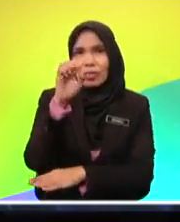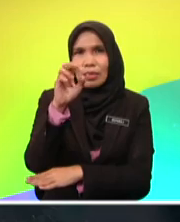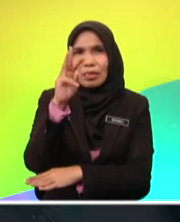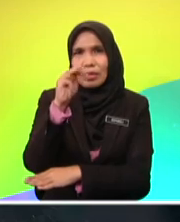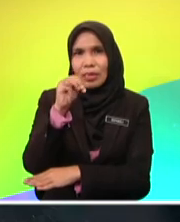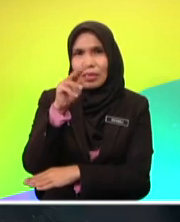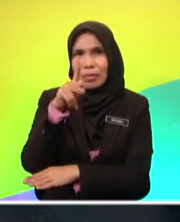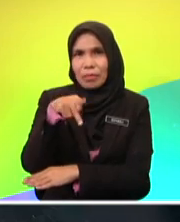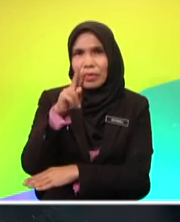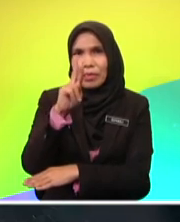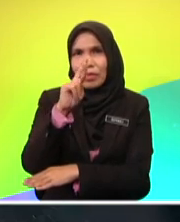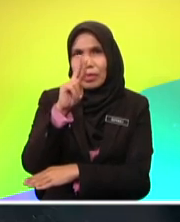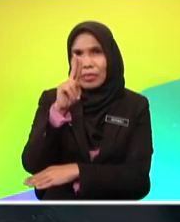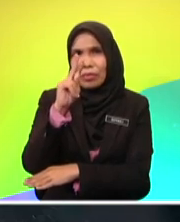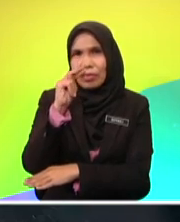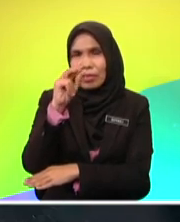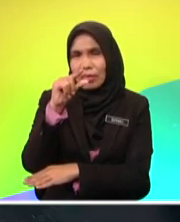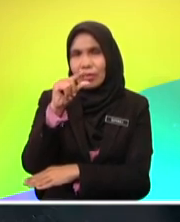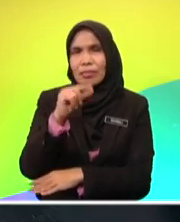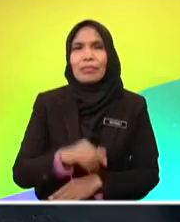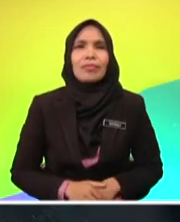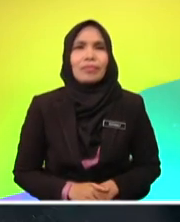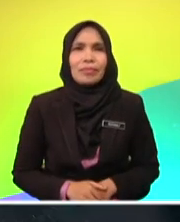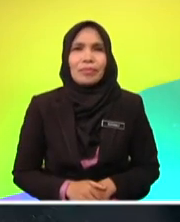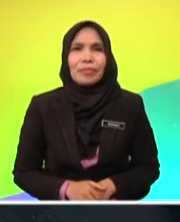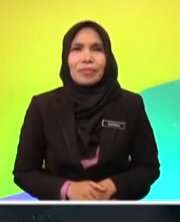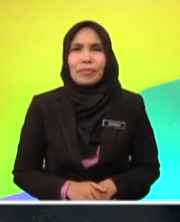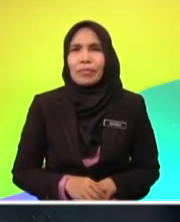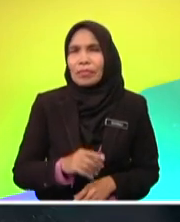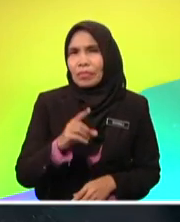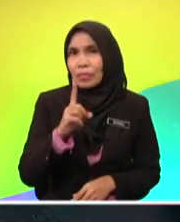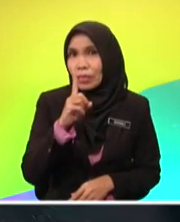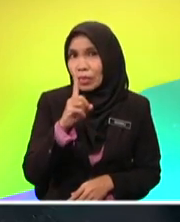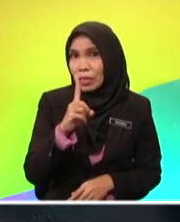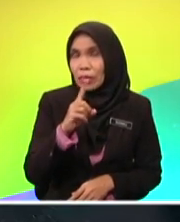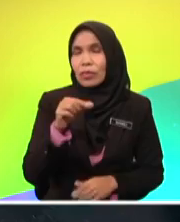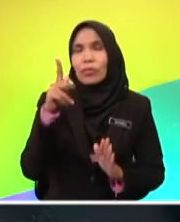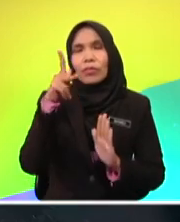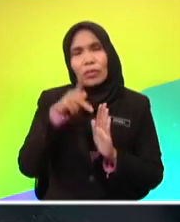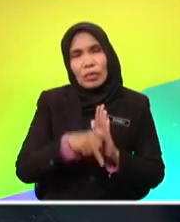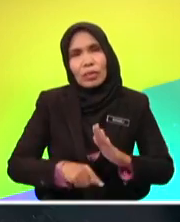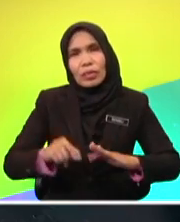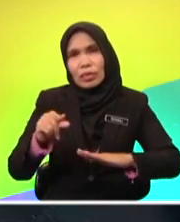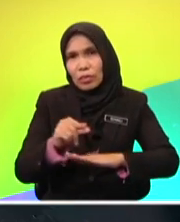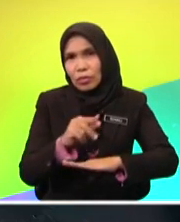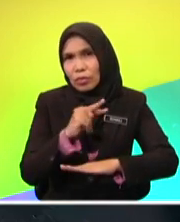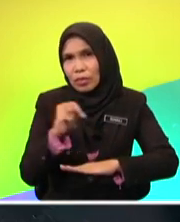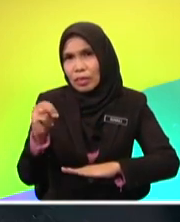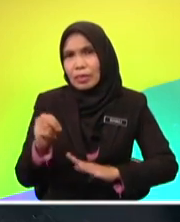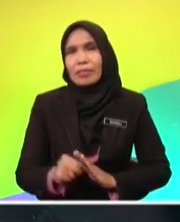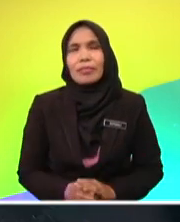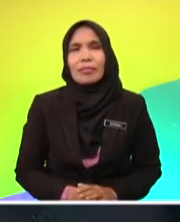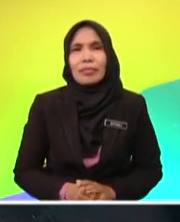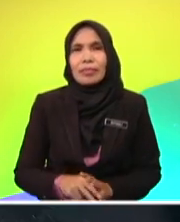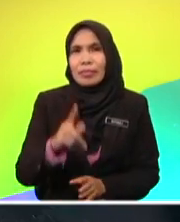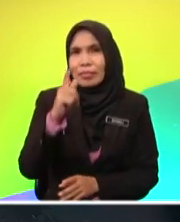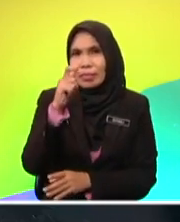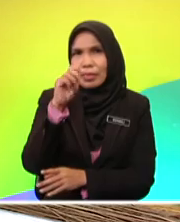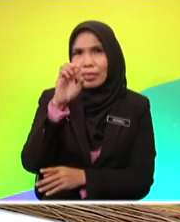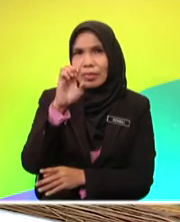tu betul. Kan. Betul. Itu adalah salah satu kegunaan tempurung selain tadi kan. Tempurung boleh